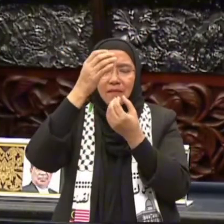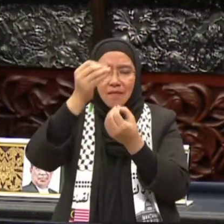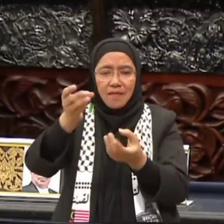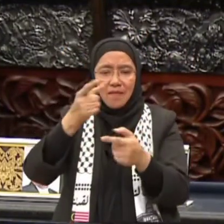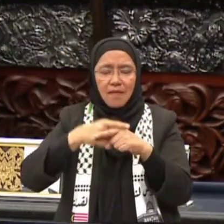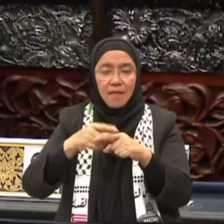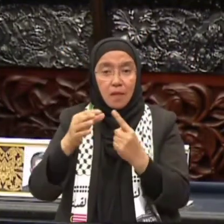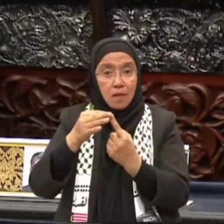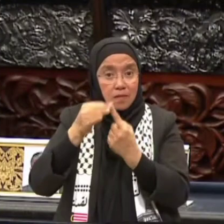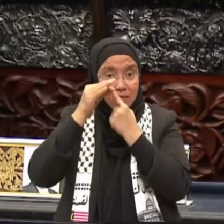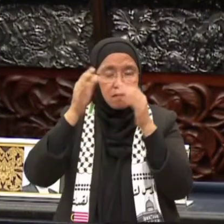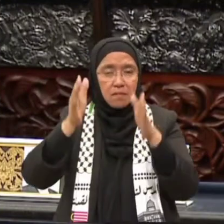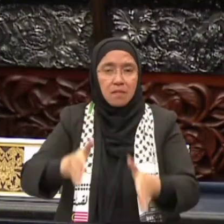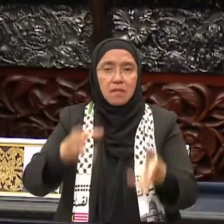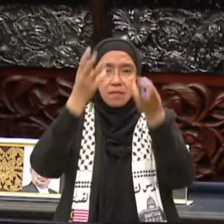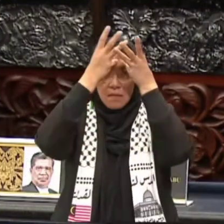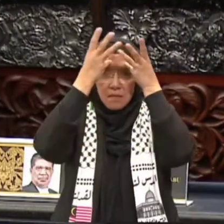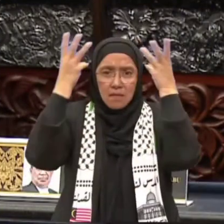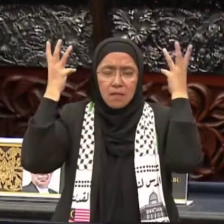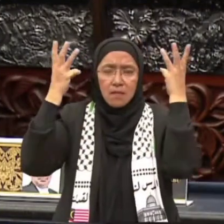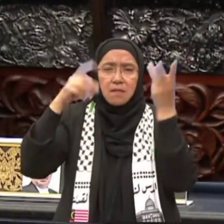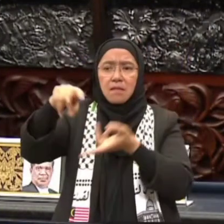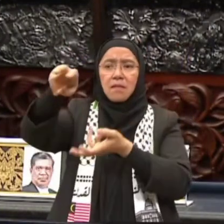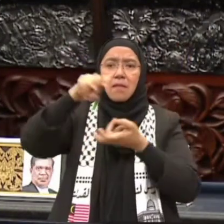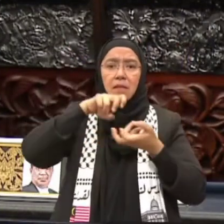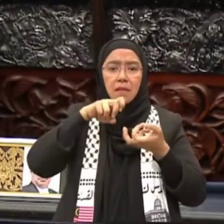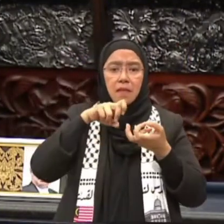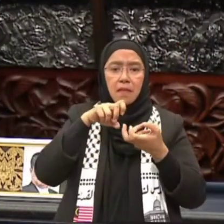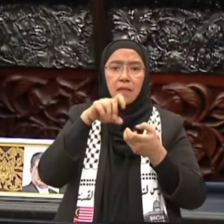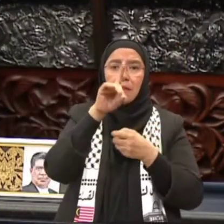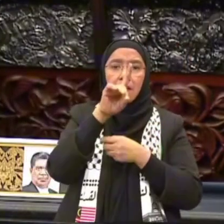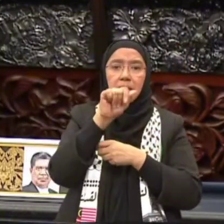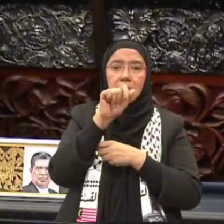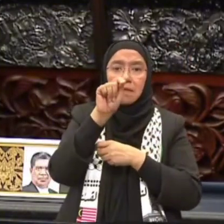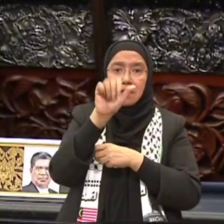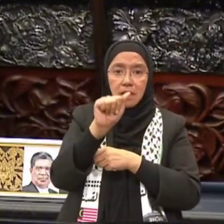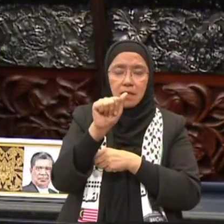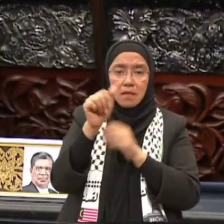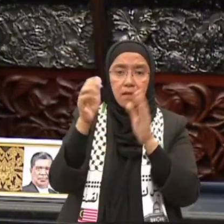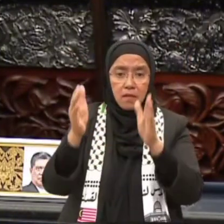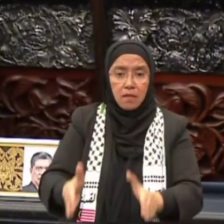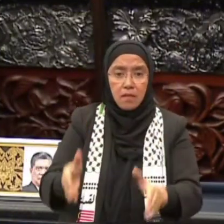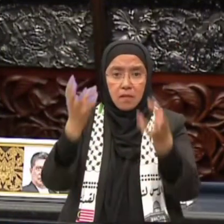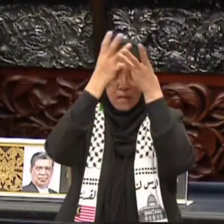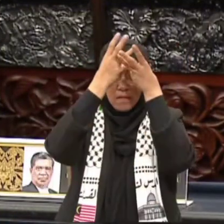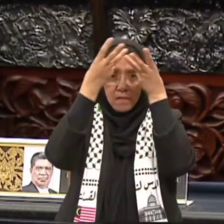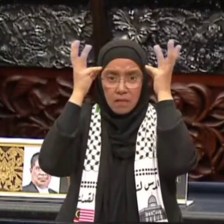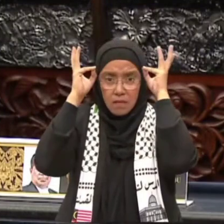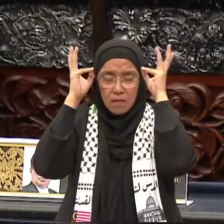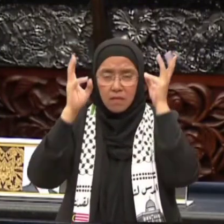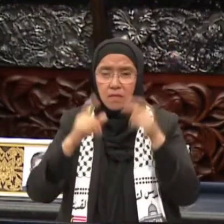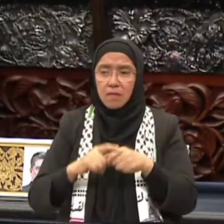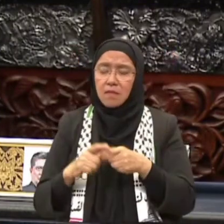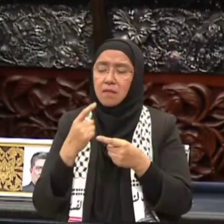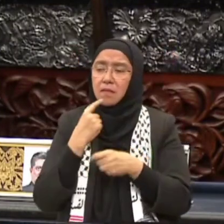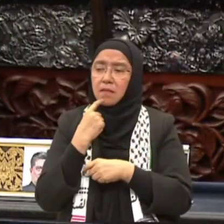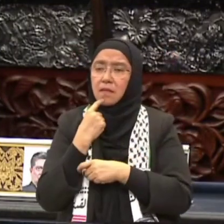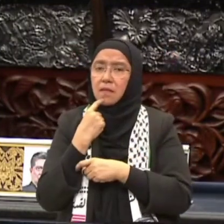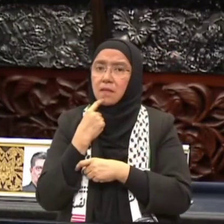iaitu pangkalan data mengenai orang asli. Dan yang saya ingat cabaran